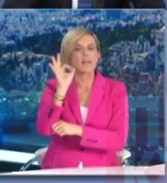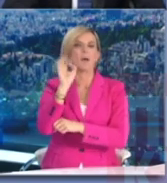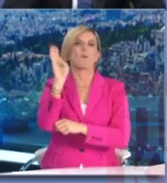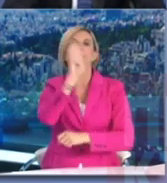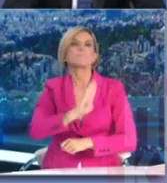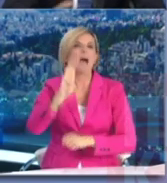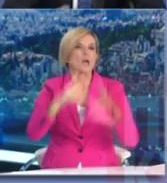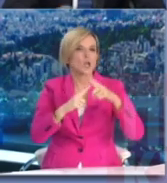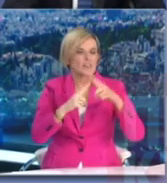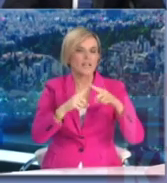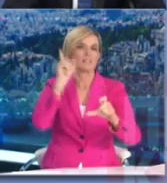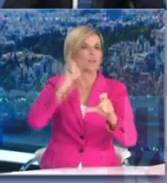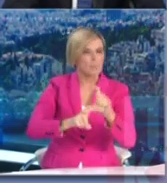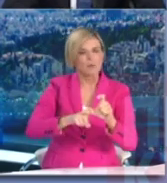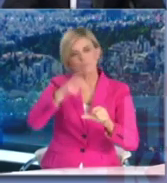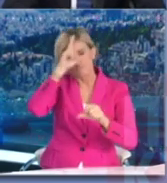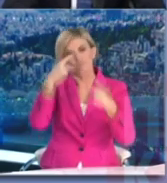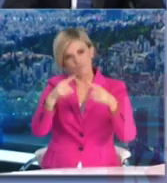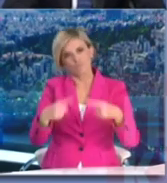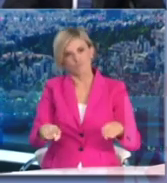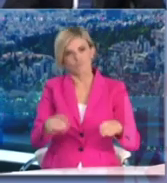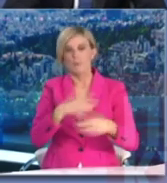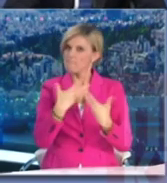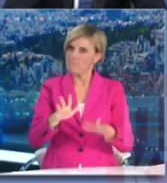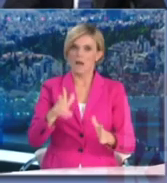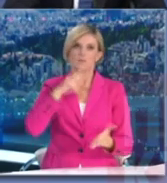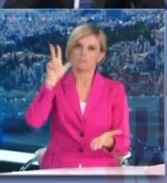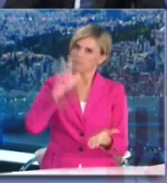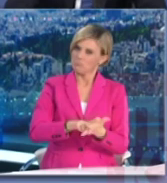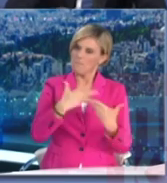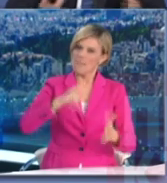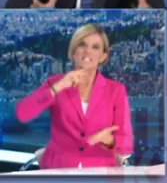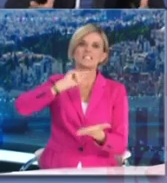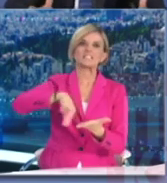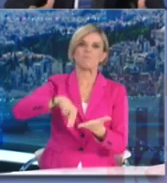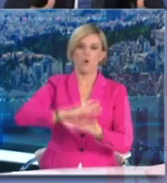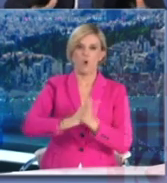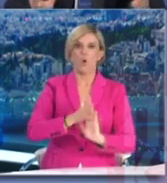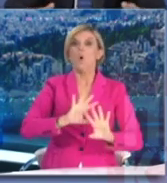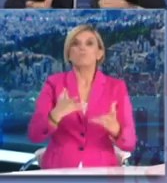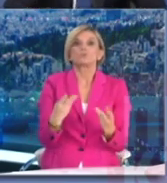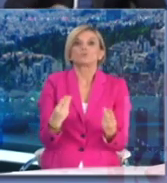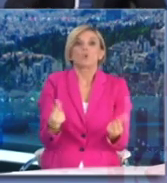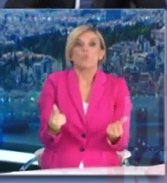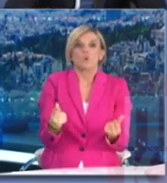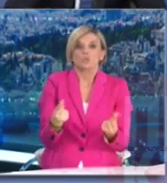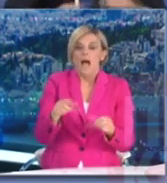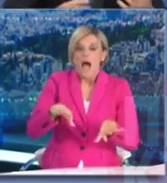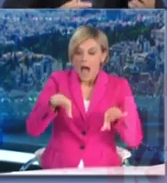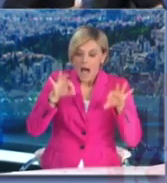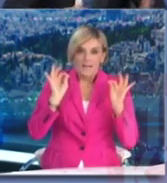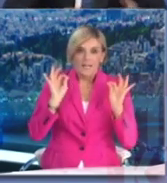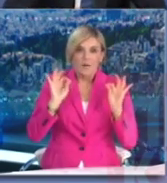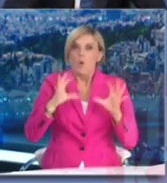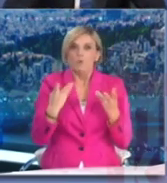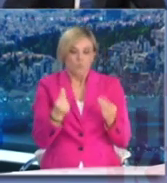Biotech, Pfizer, η CureVac και η Moderna. Πάμε. Ποιος είναι ο τρόπος που θα φτάσουν τα εμβόλια σε εμάς? Ποια είναι η